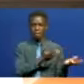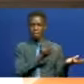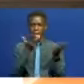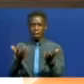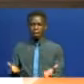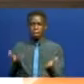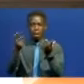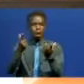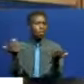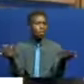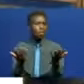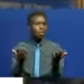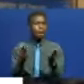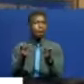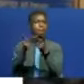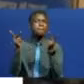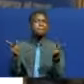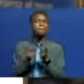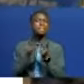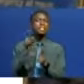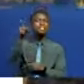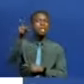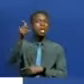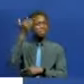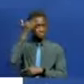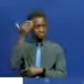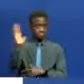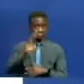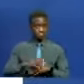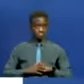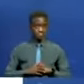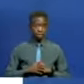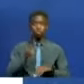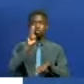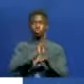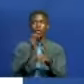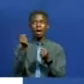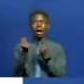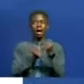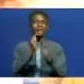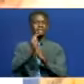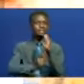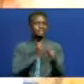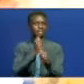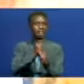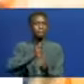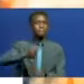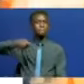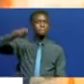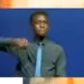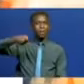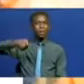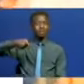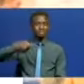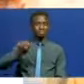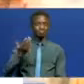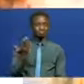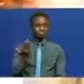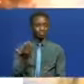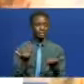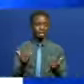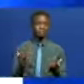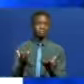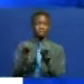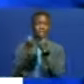hivyo hadi mahali pasipojulikana. Wakitumia gari aina Probox wakati polisi walipo wafumania. Washukiwa hawa wawili kwa